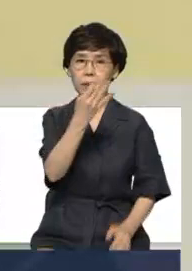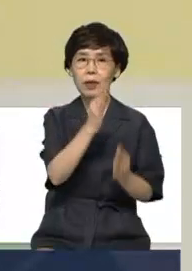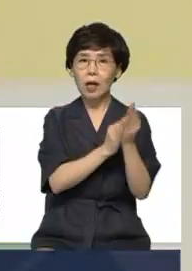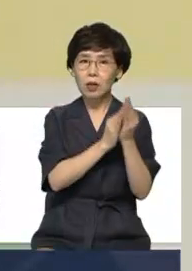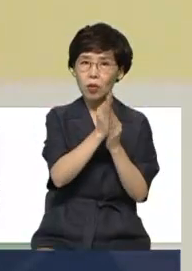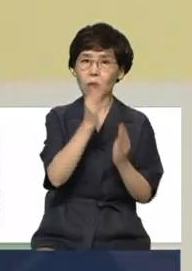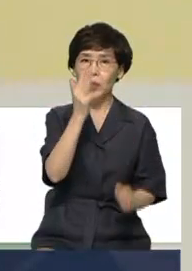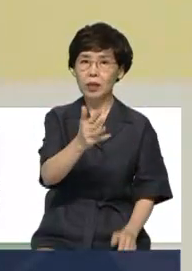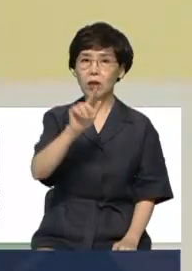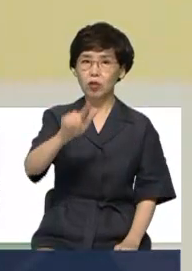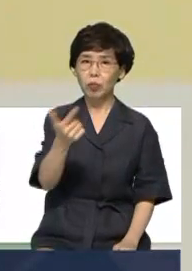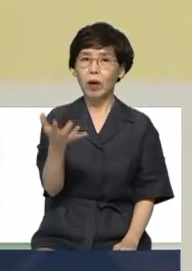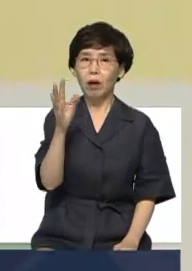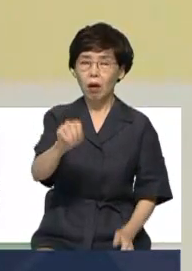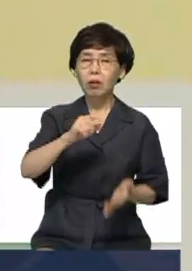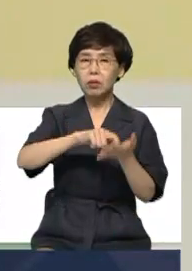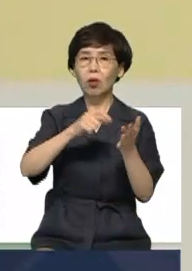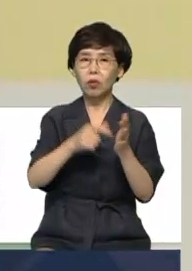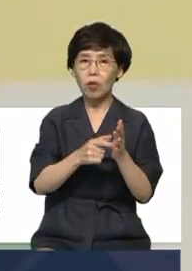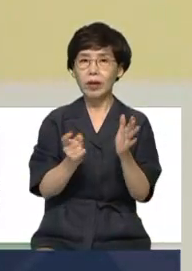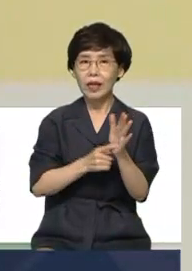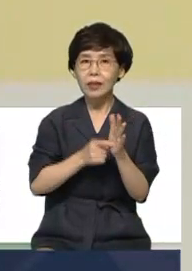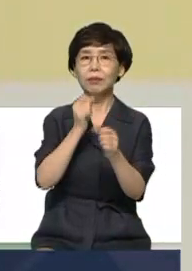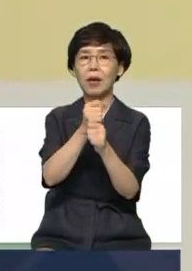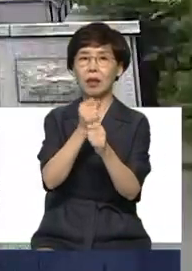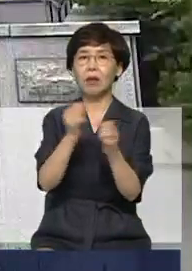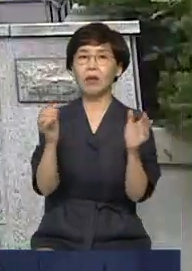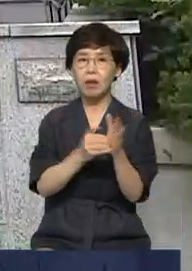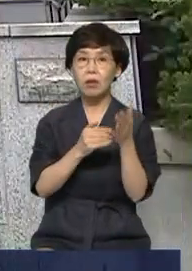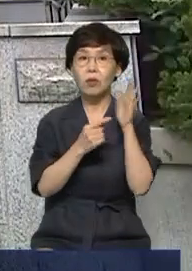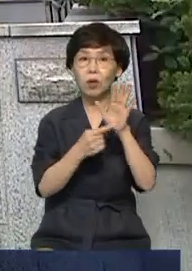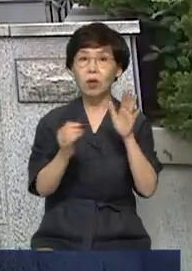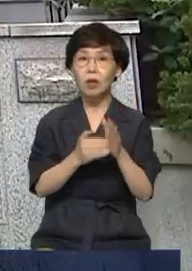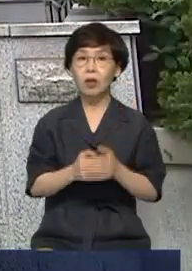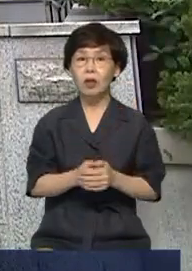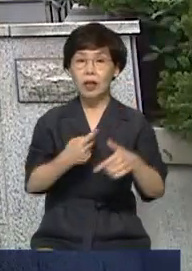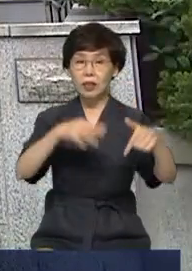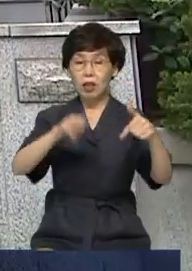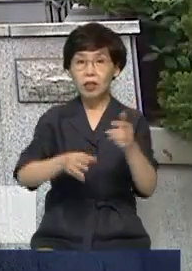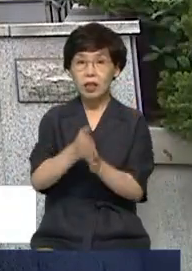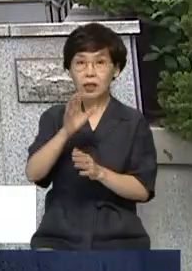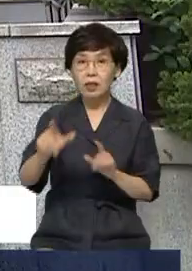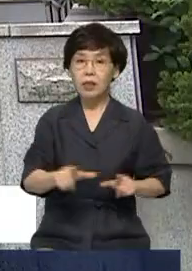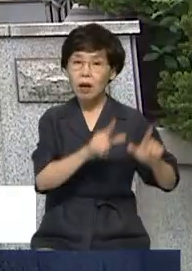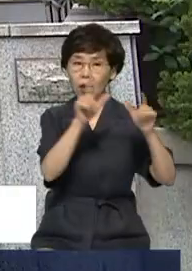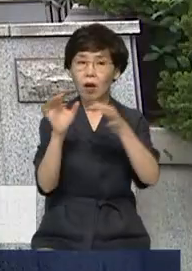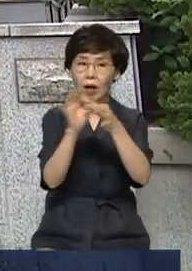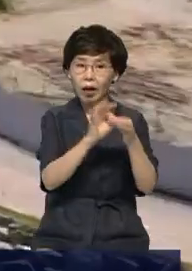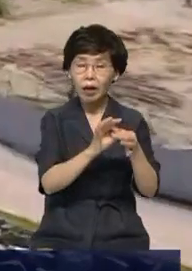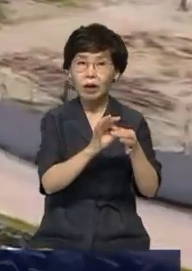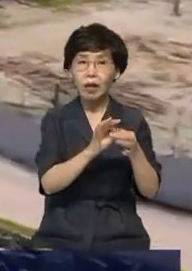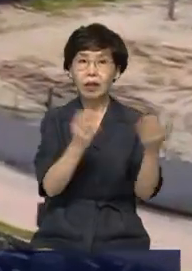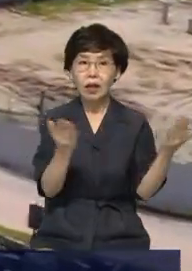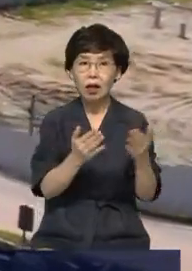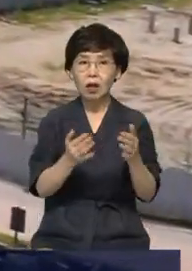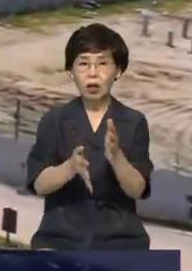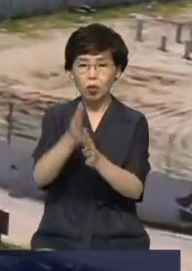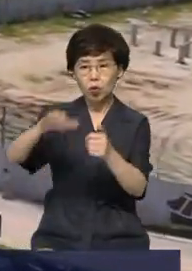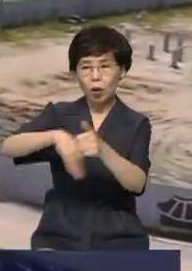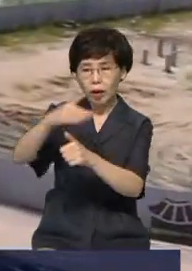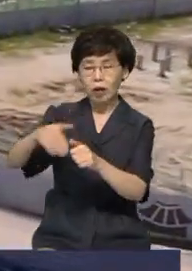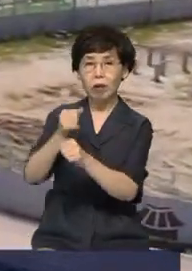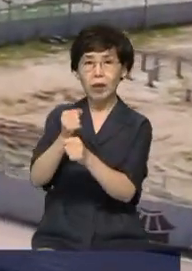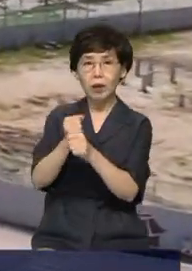14조 8,600억여 원을 긴급 편성했다고 밝혔습니다. 인천시는 생활 밀착형 사업과 도시 인프라